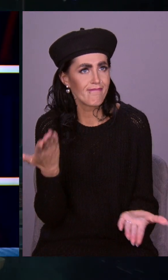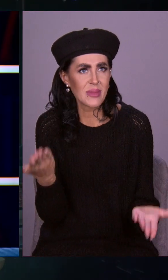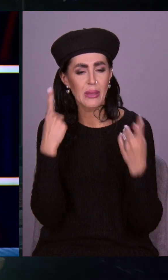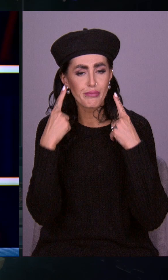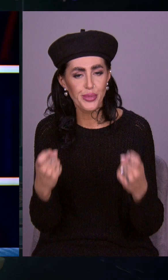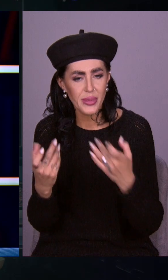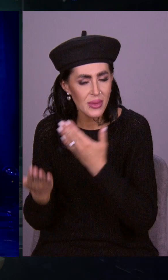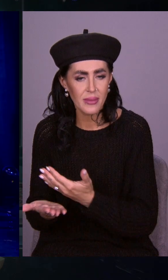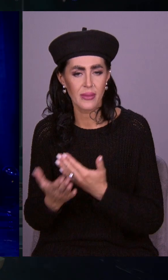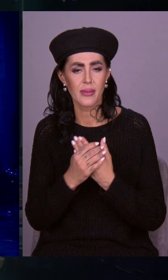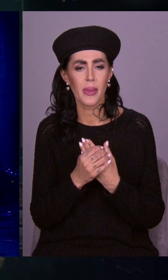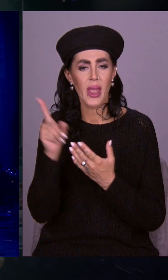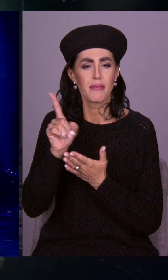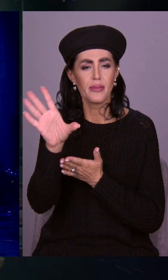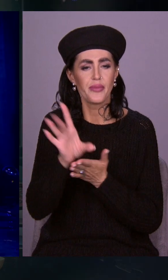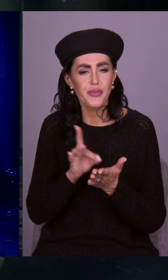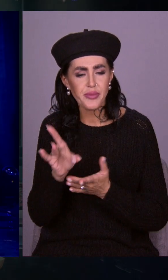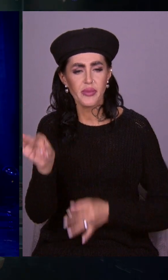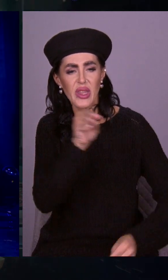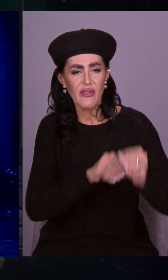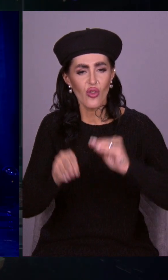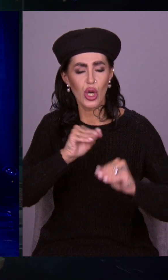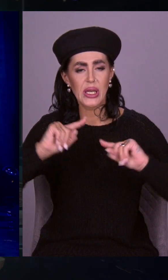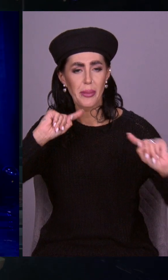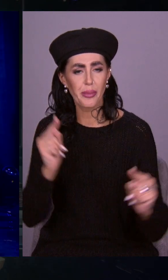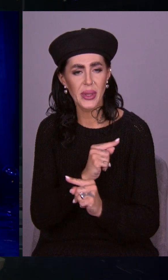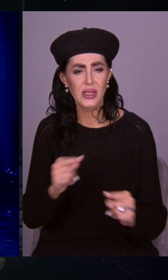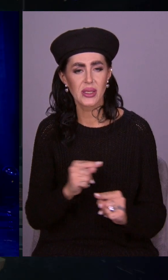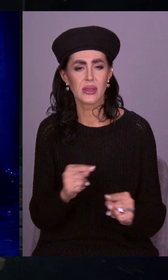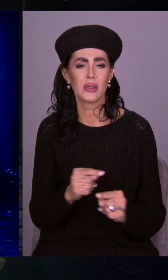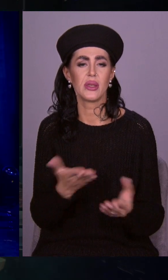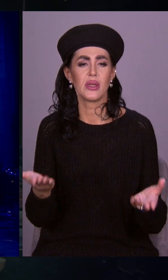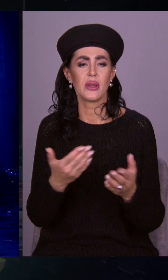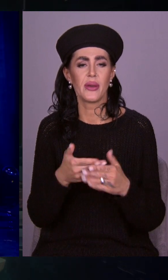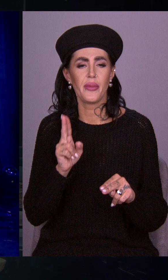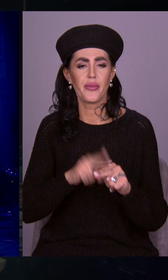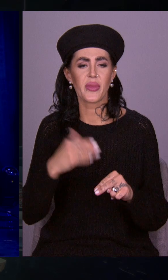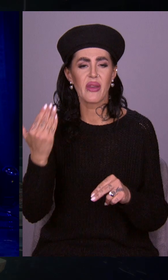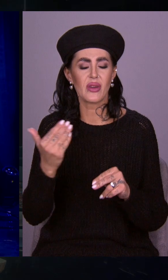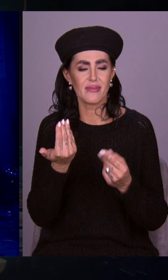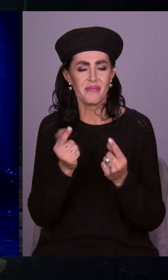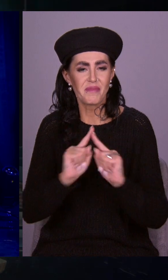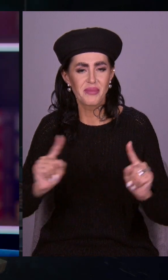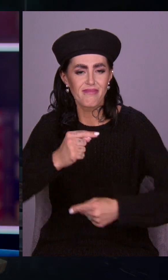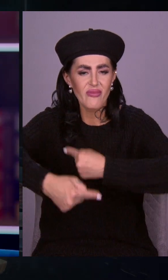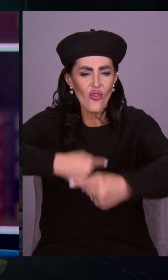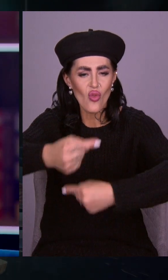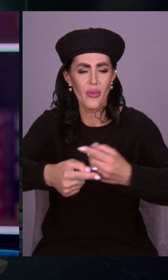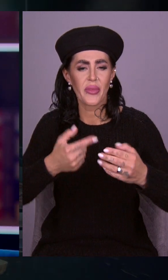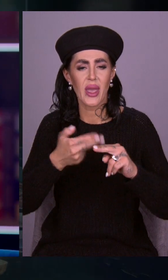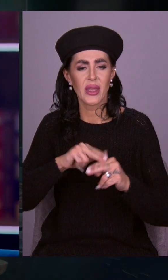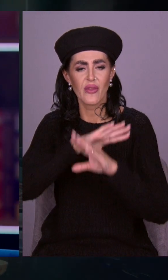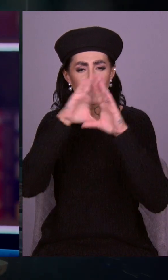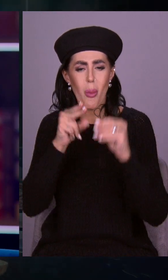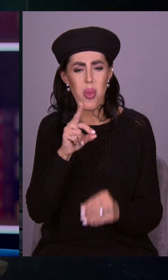говорили, вони переспівують і створюють пісні на слова шістдесятників, розстрільного відродження і тої плеяди, власне,